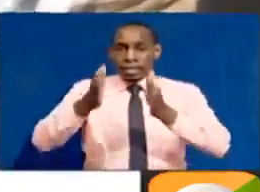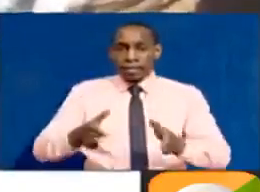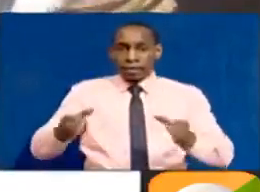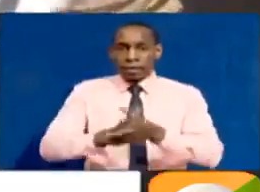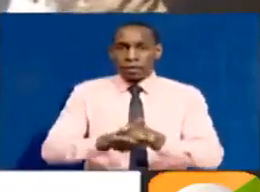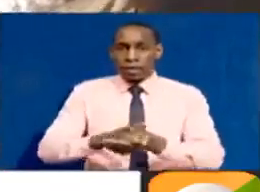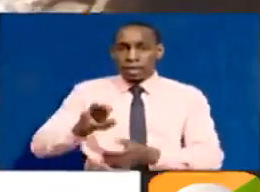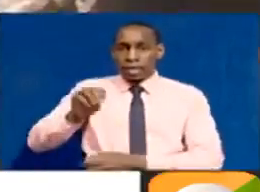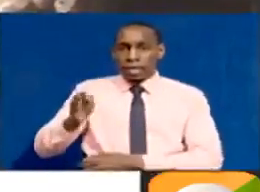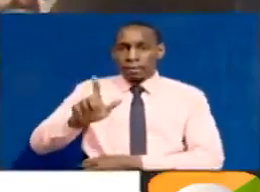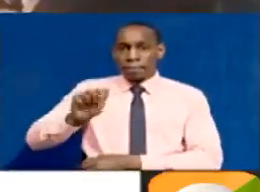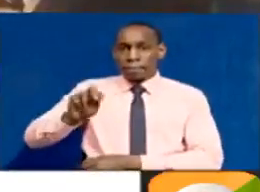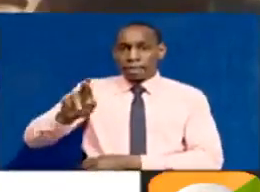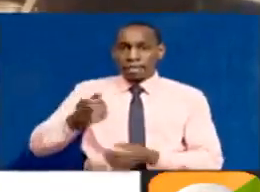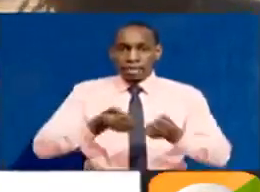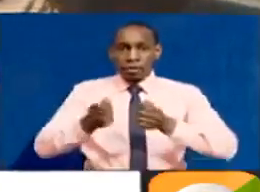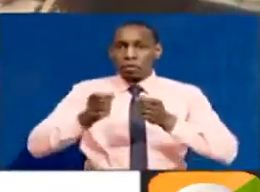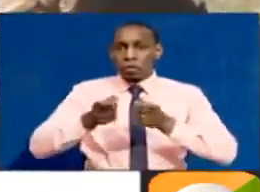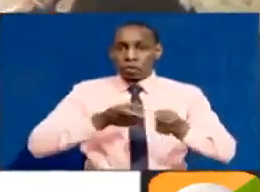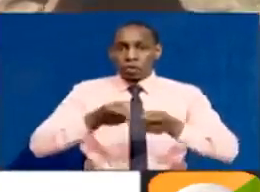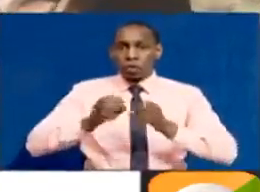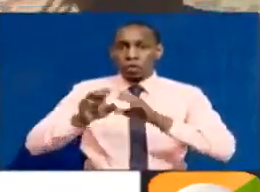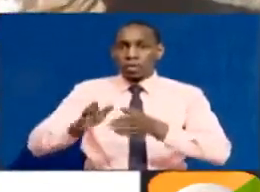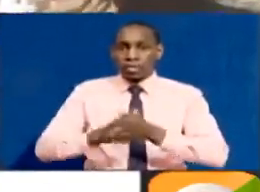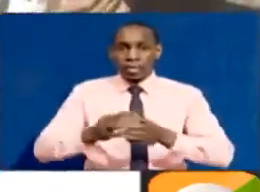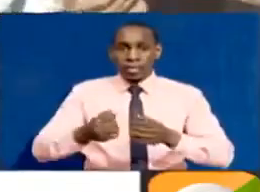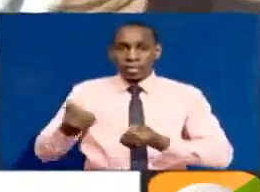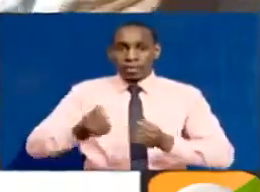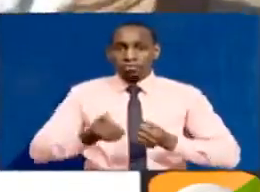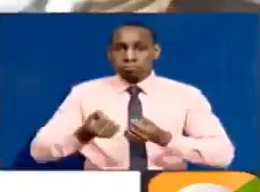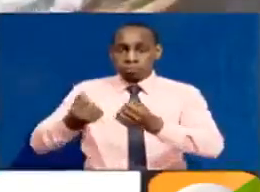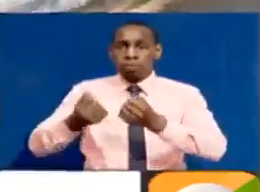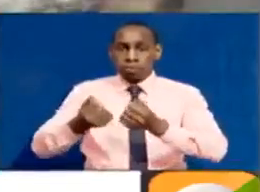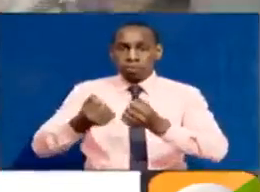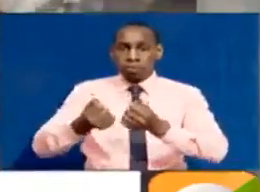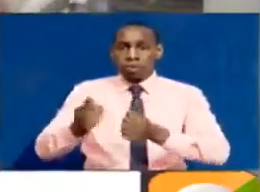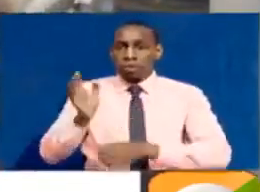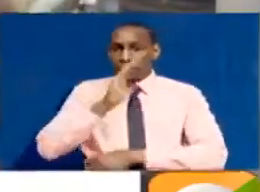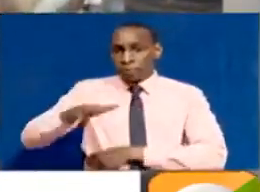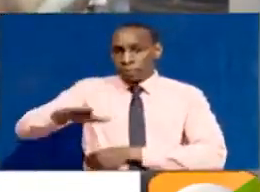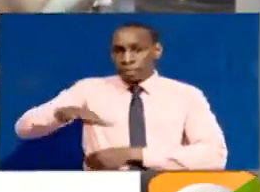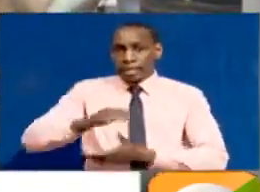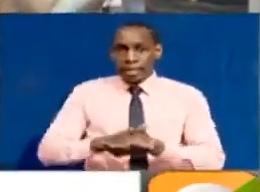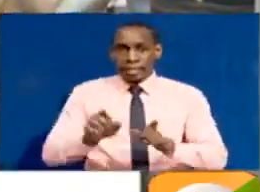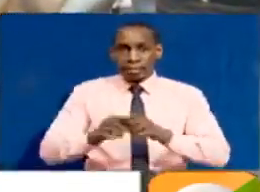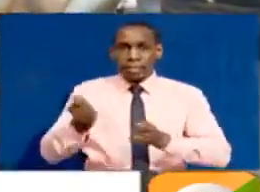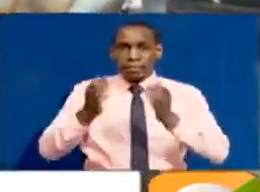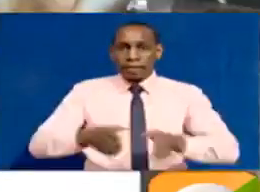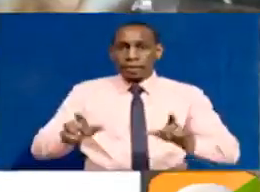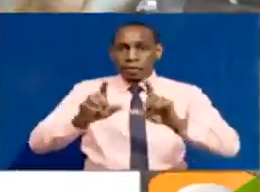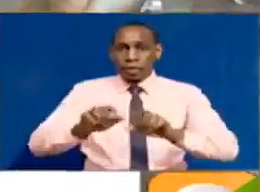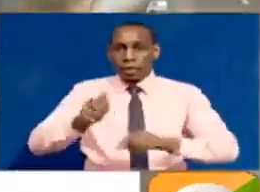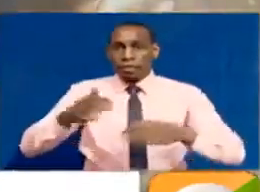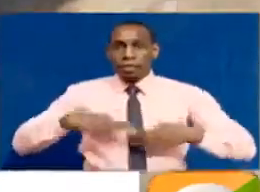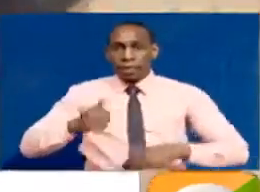hilo aina Mitsubishi Lancer alipoteza mwelekeo kabla ya gari hilo kugonga ukingo wa shimo la maji taka. Aidha, dereva huyo na abiria